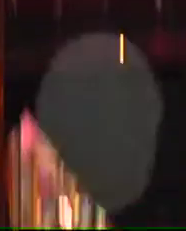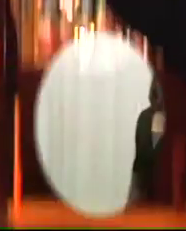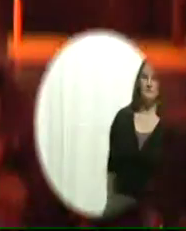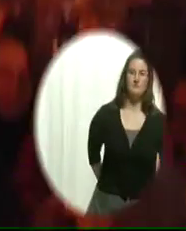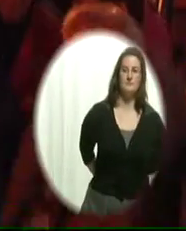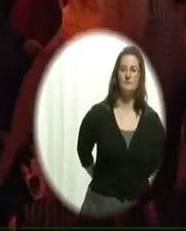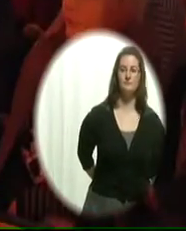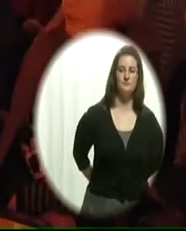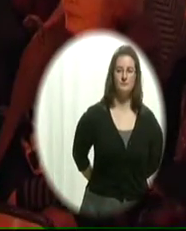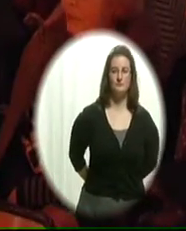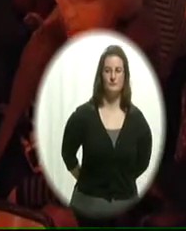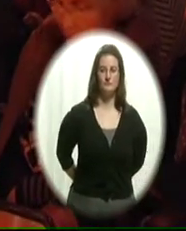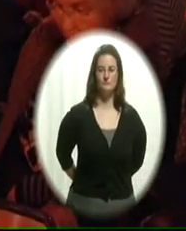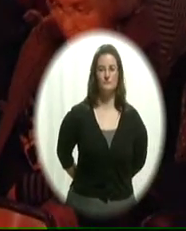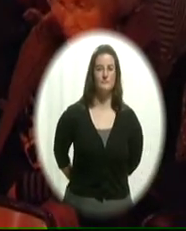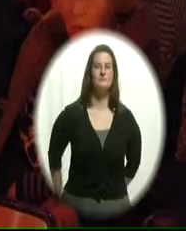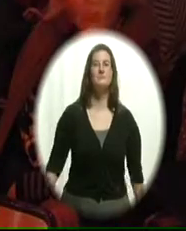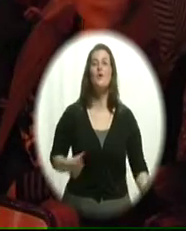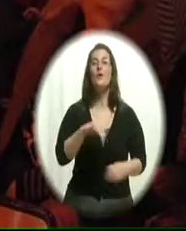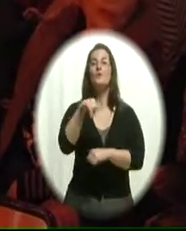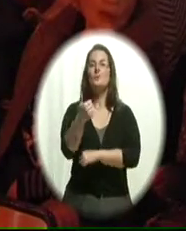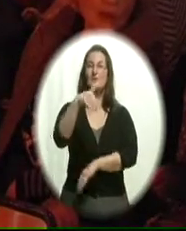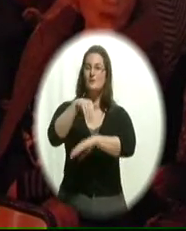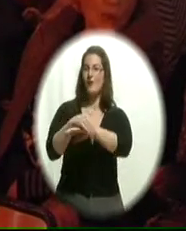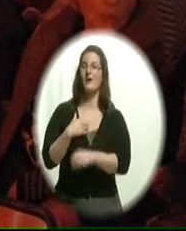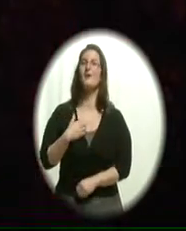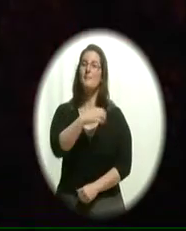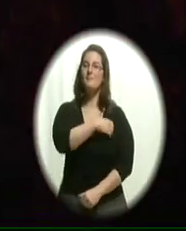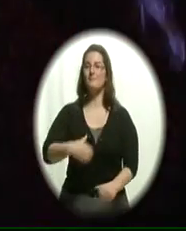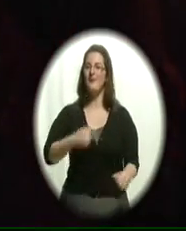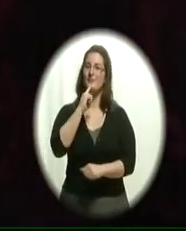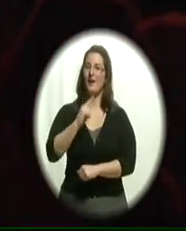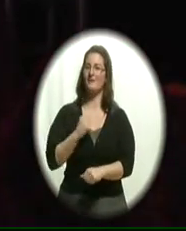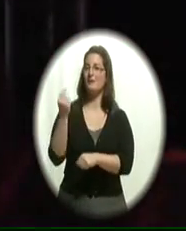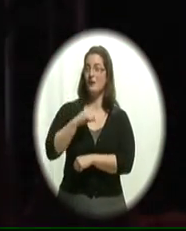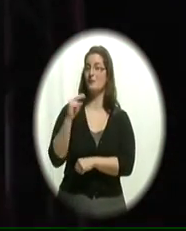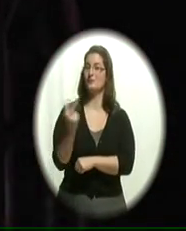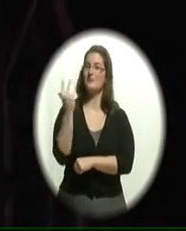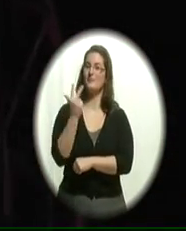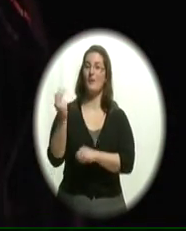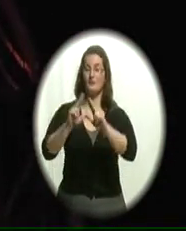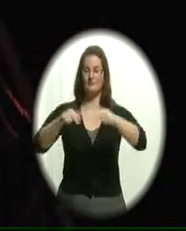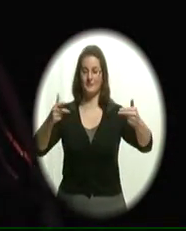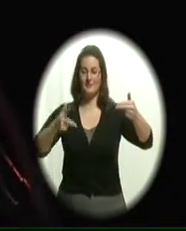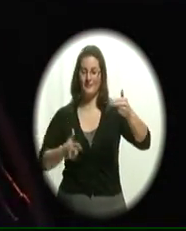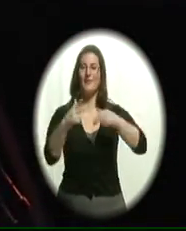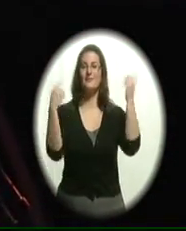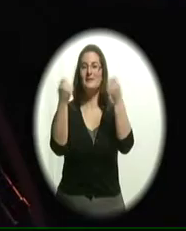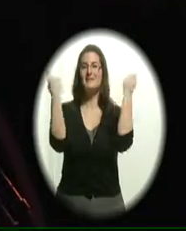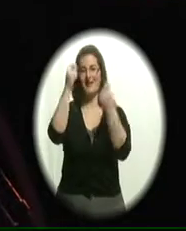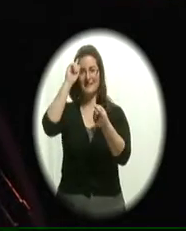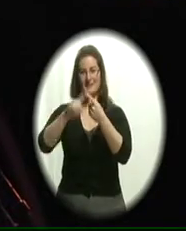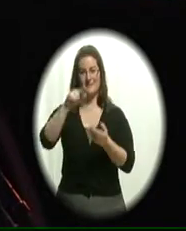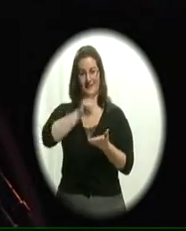Ce jeudi soir, Édouard Philippe, maire du Havre, est venu inaugurer la troisième édition du festival Le goût des autres.